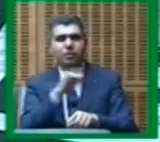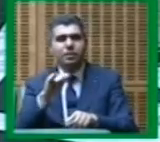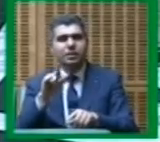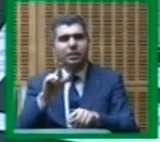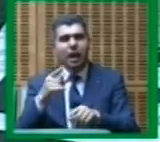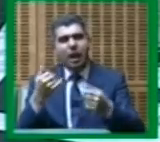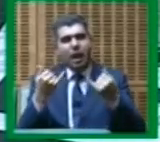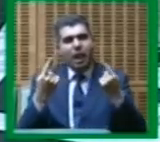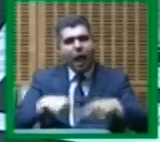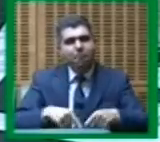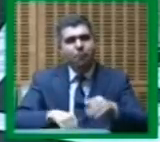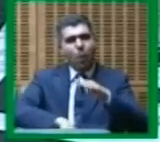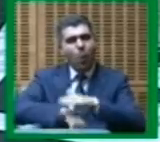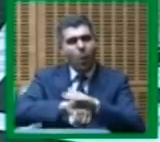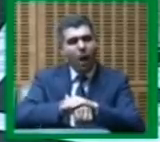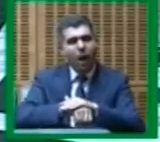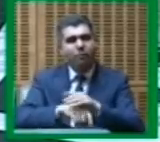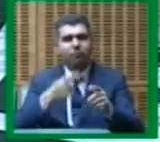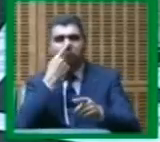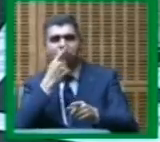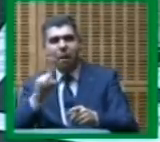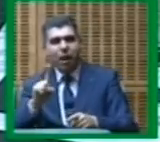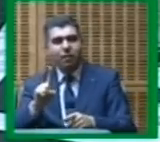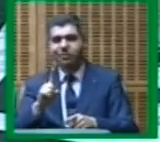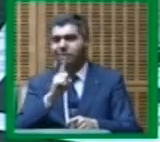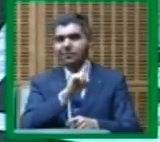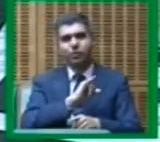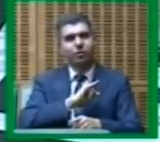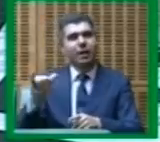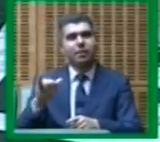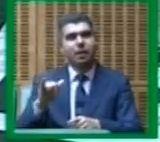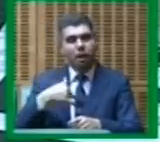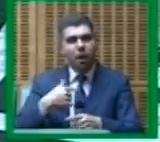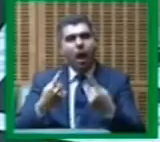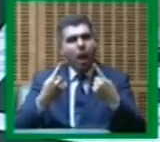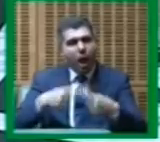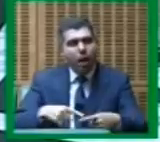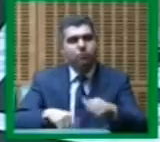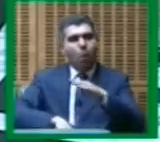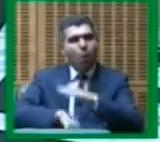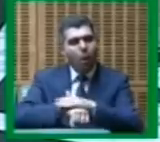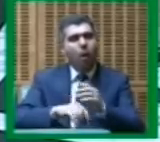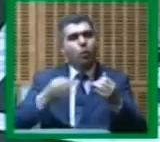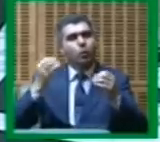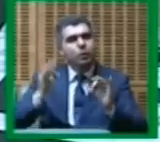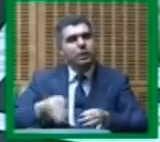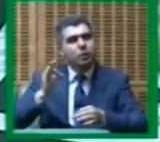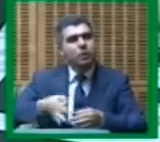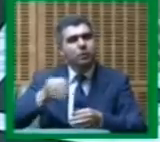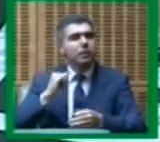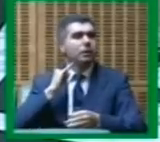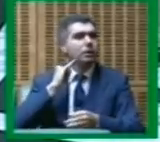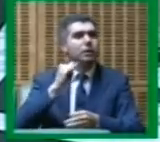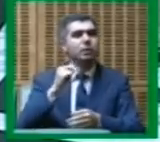في الرساله كيقولوا الرفض، حنا ما رفضناش وحنا كنا حريصين وكنا دقيقين في التعبير ديالنا، لان كنقولوا الرفض ما كنهضروش عليه. حنا كنطلبوا